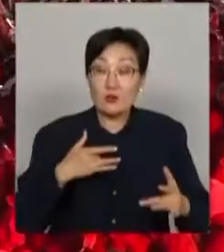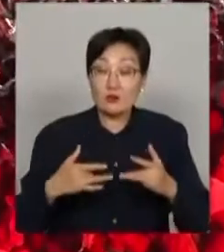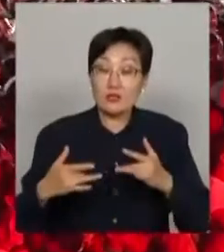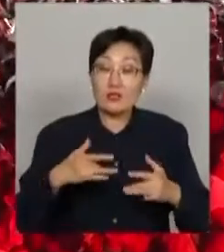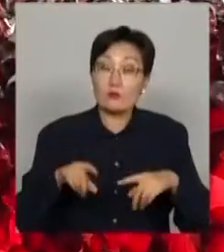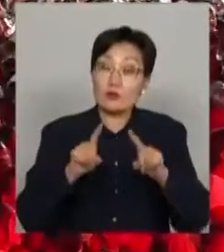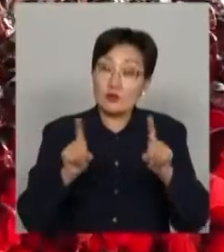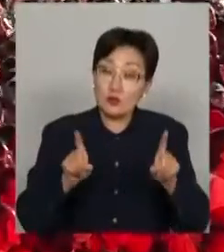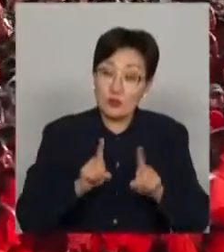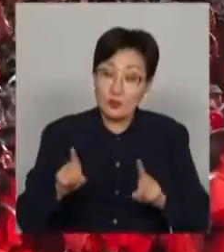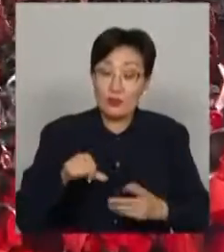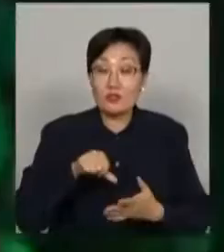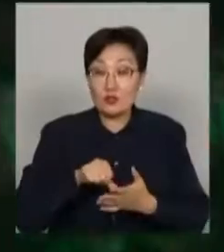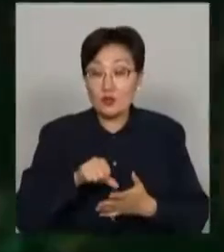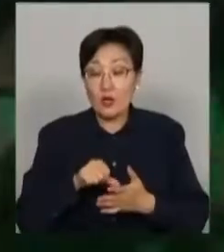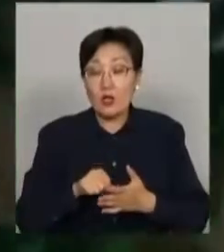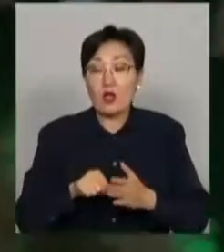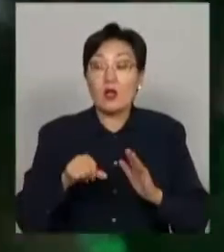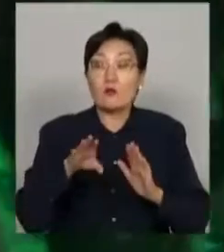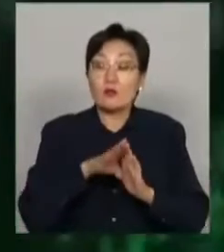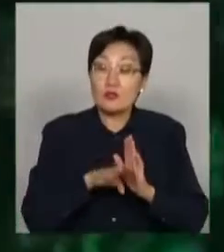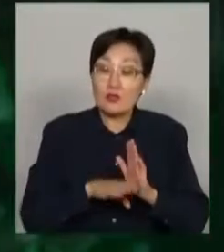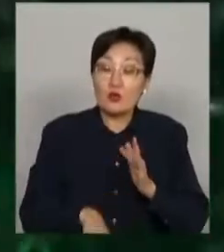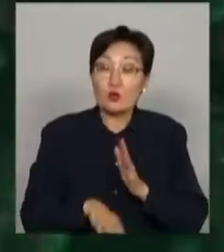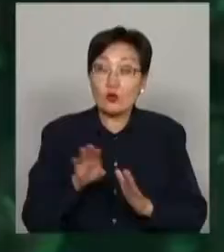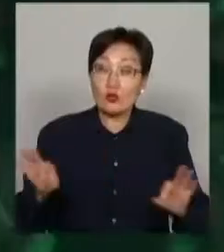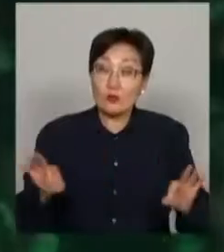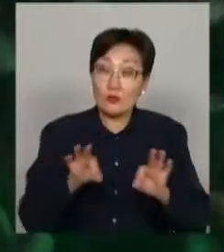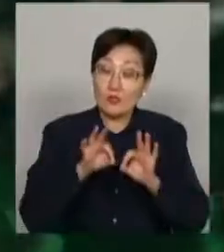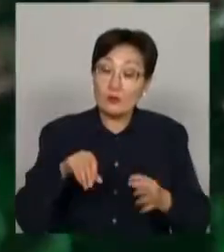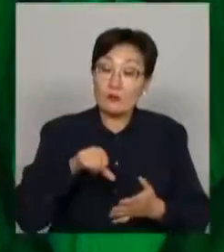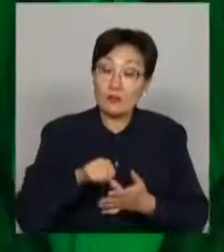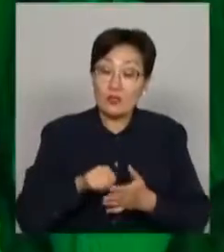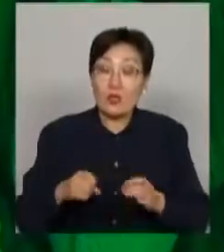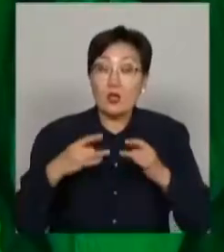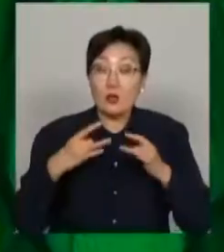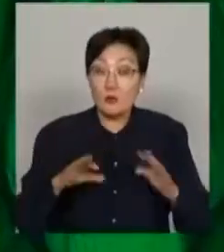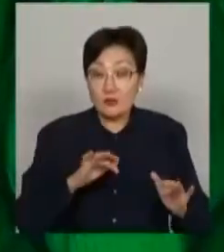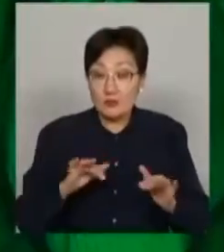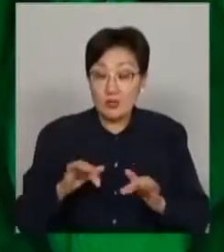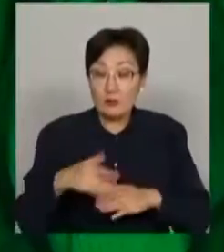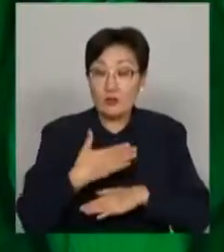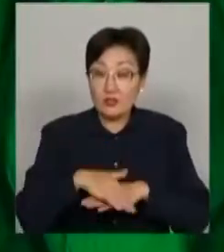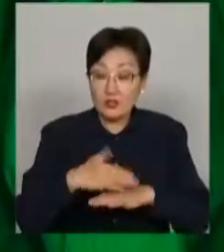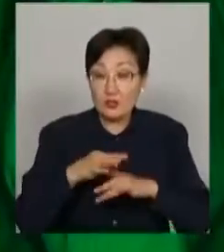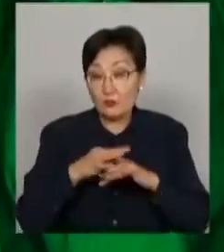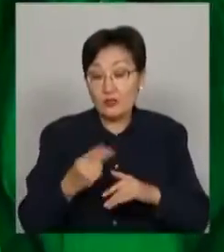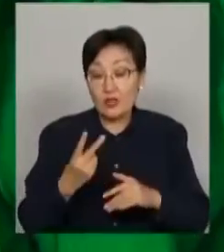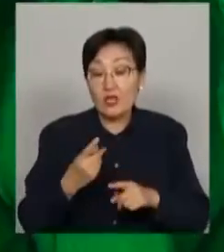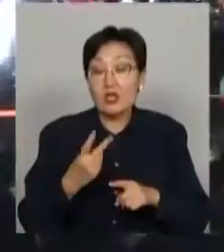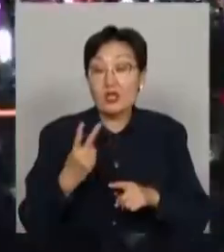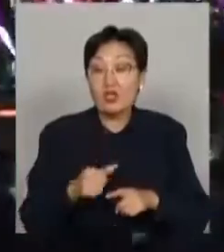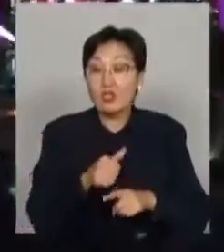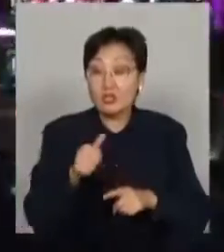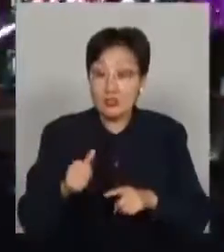эстрада жұлдыздары өнерін паш етіп, репертуарындағы үздік әндерін шырқады. Мерекелік концерт ашық аспан астында өтіп, 2,5